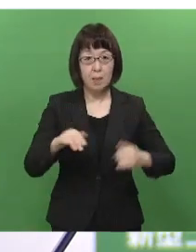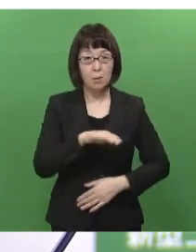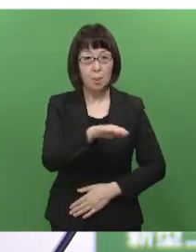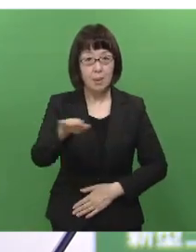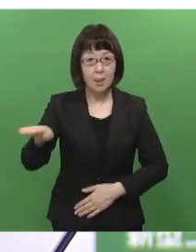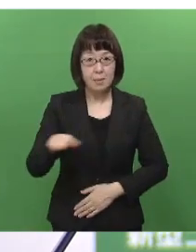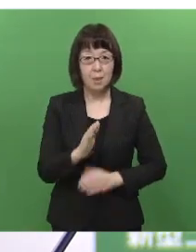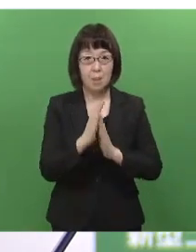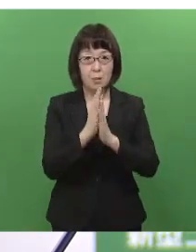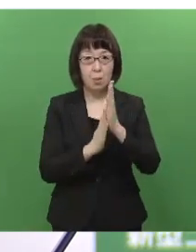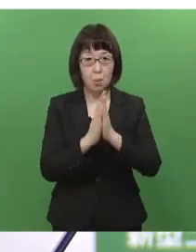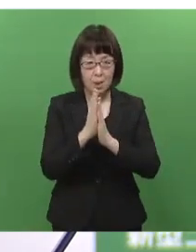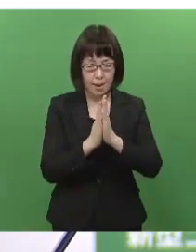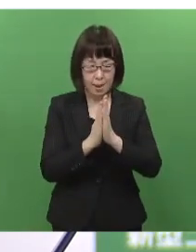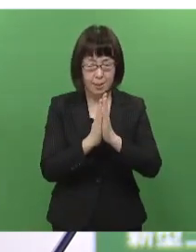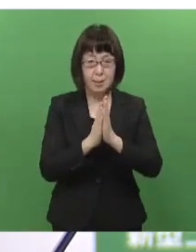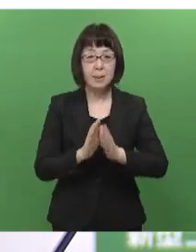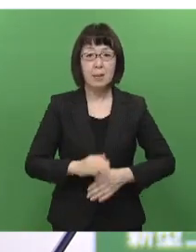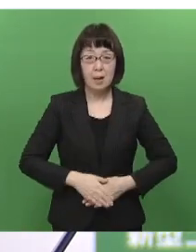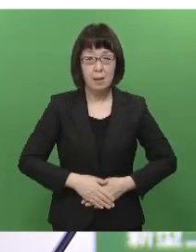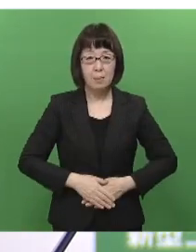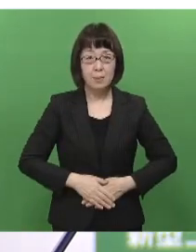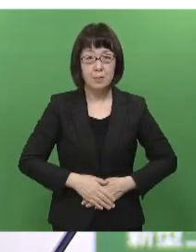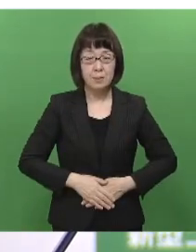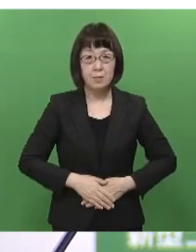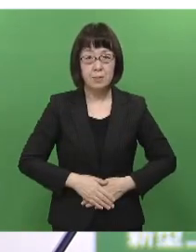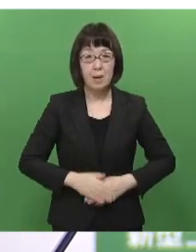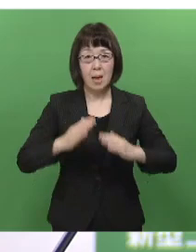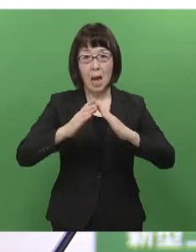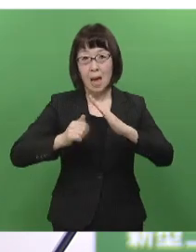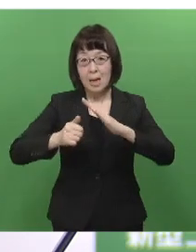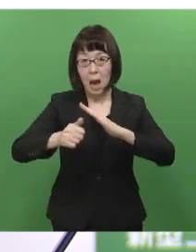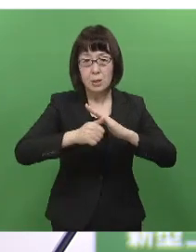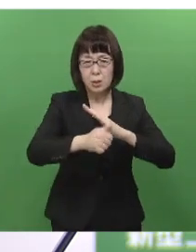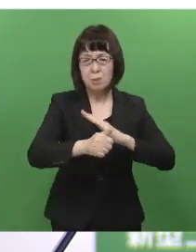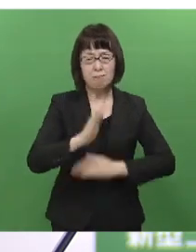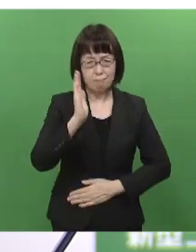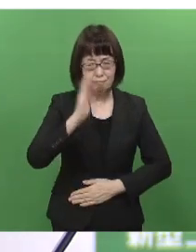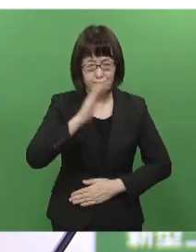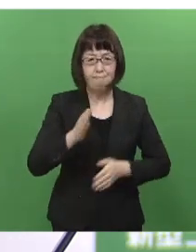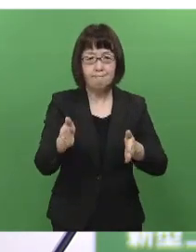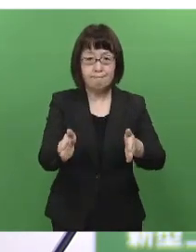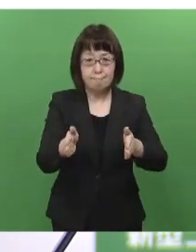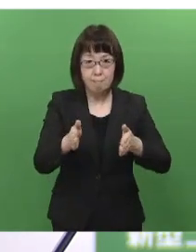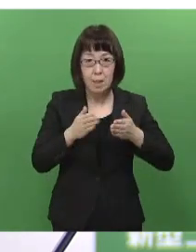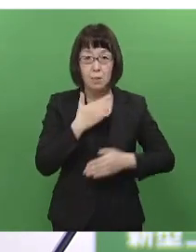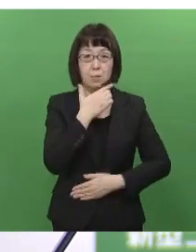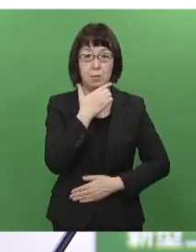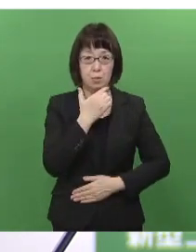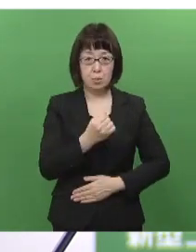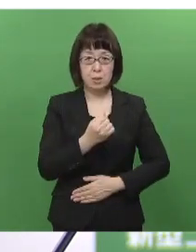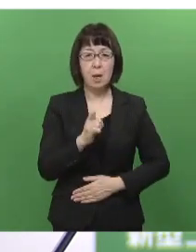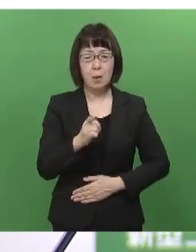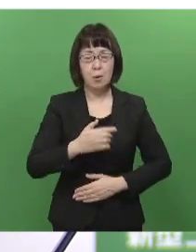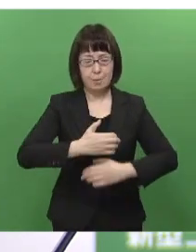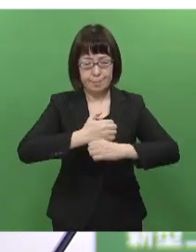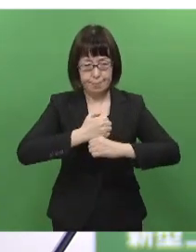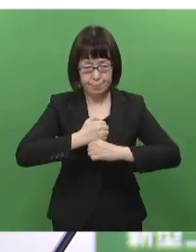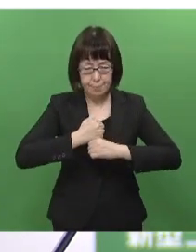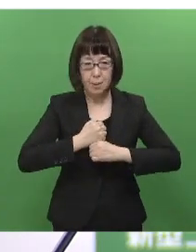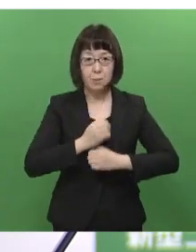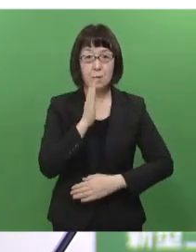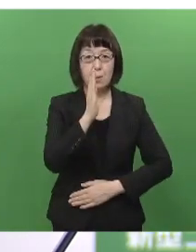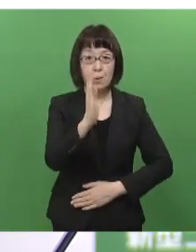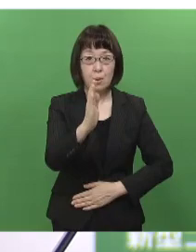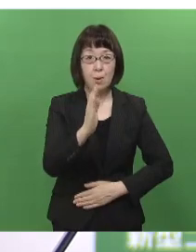願いとなります。最大限外出を控えること、これを徹底してください。